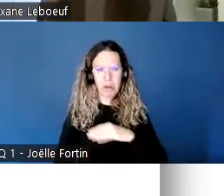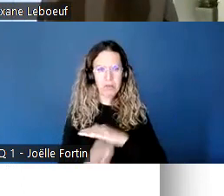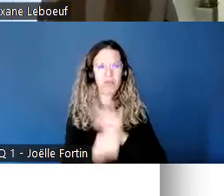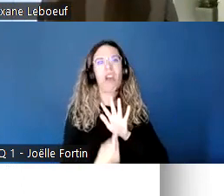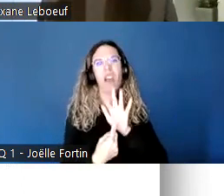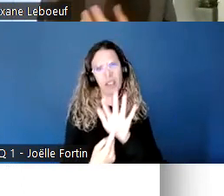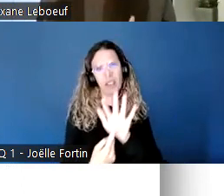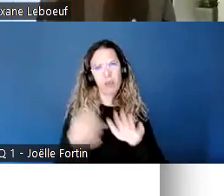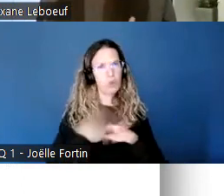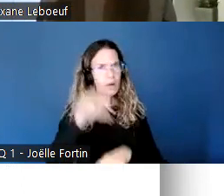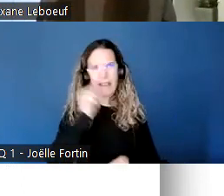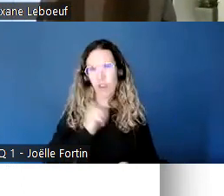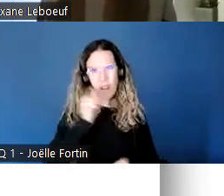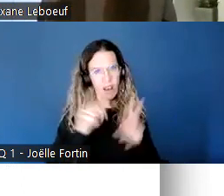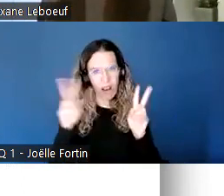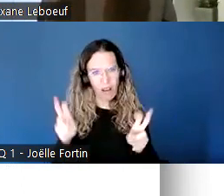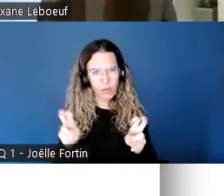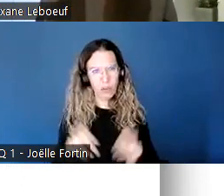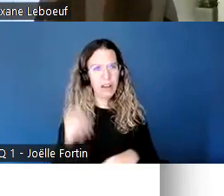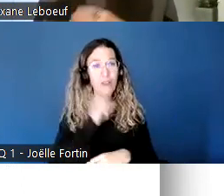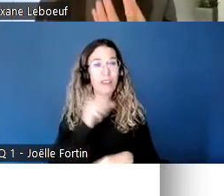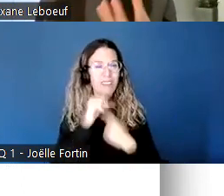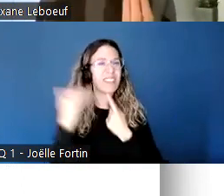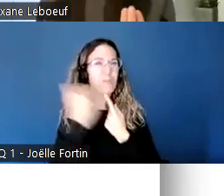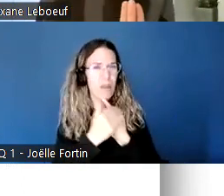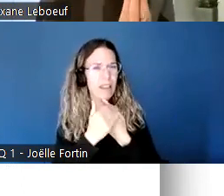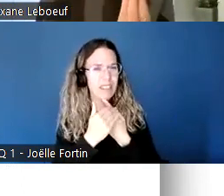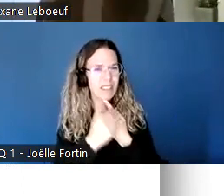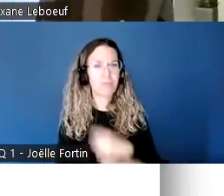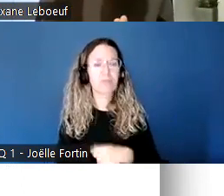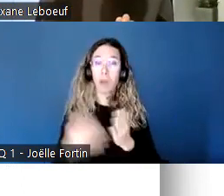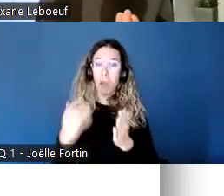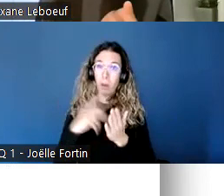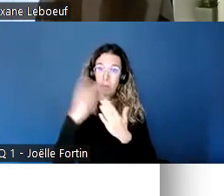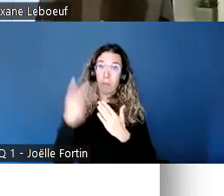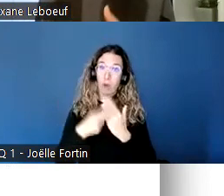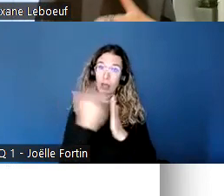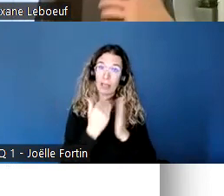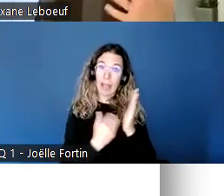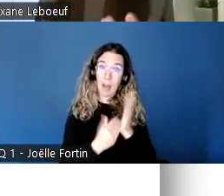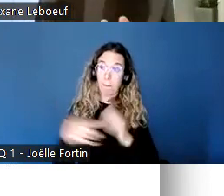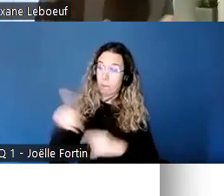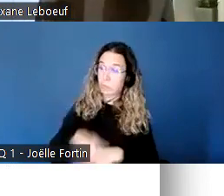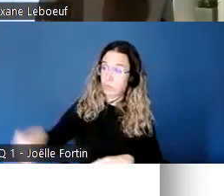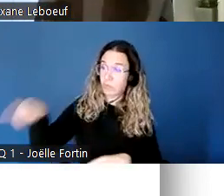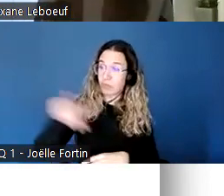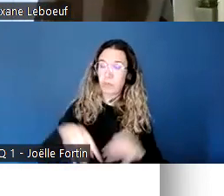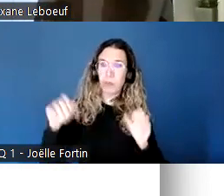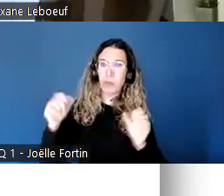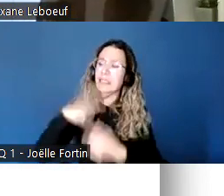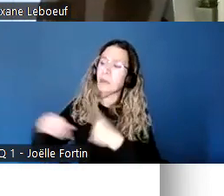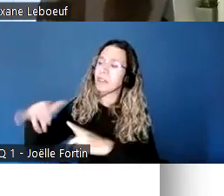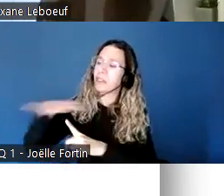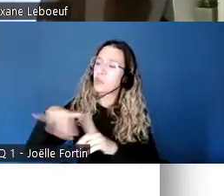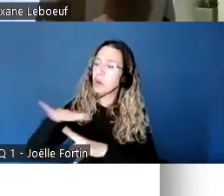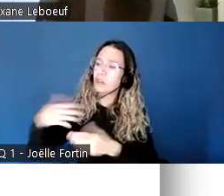exemples d'intolérance et on dit que l'intolérance blesse. Évidemment, dans le programme, on invite les gens à rapporter des situations aux